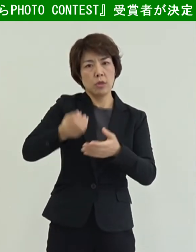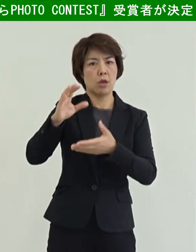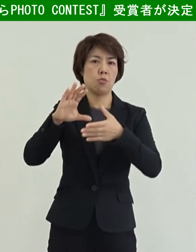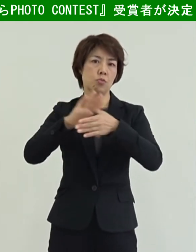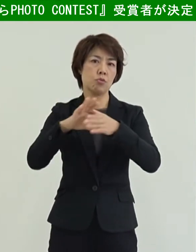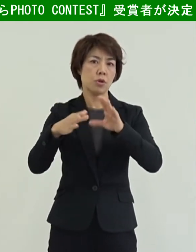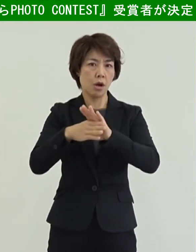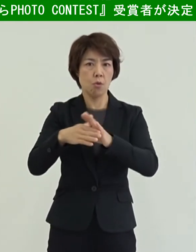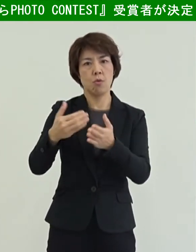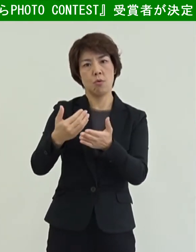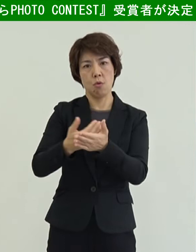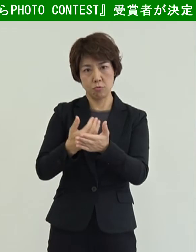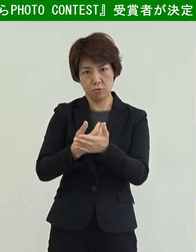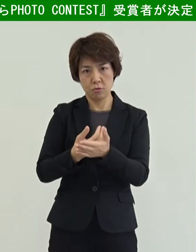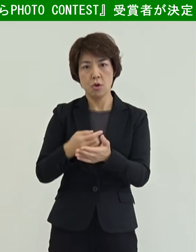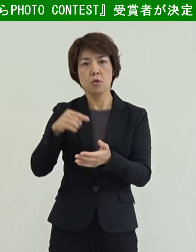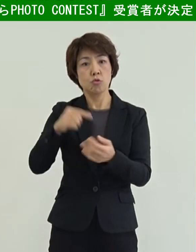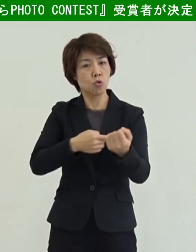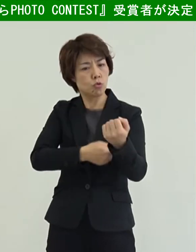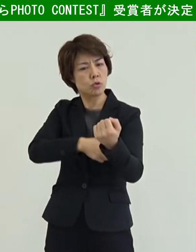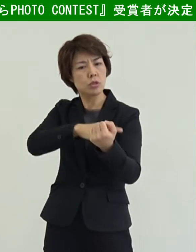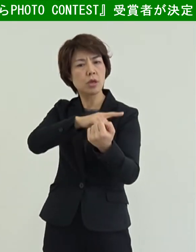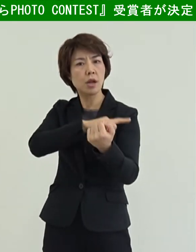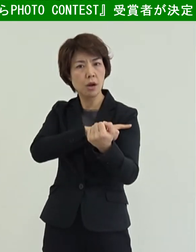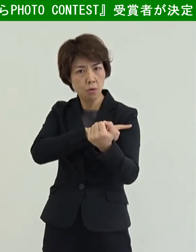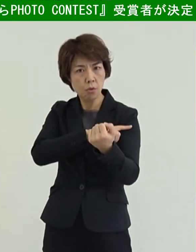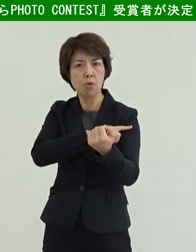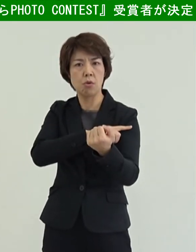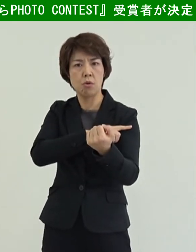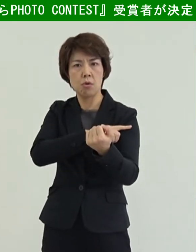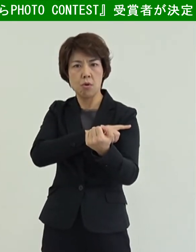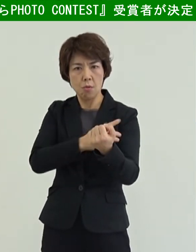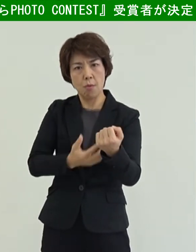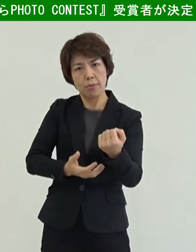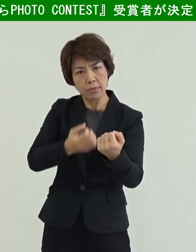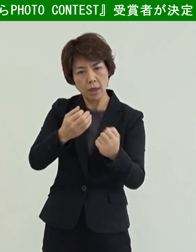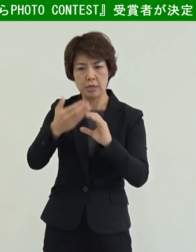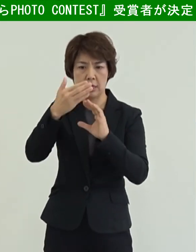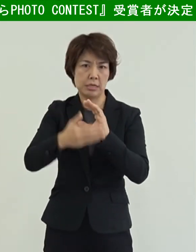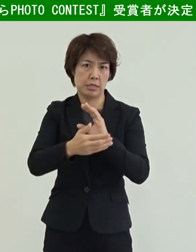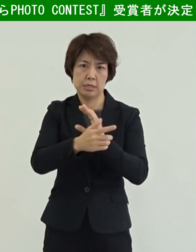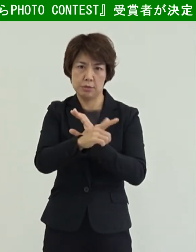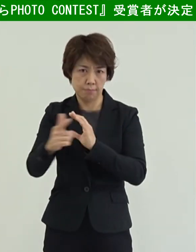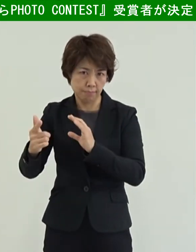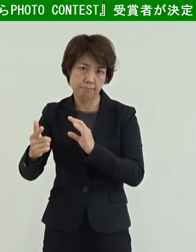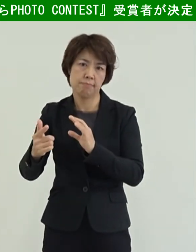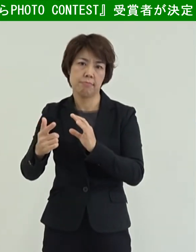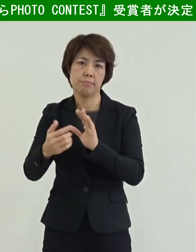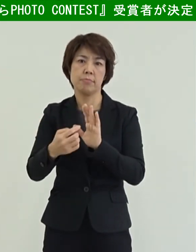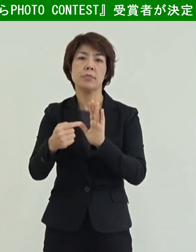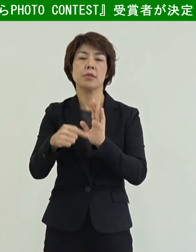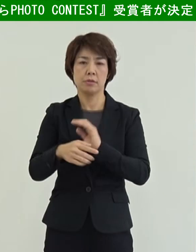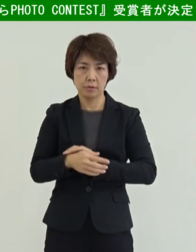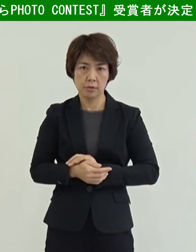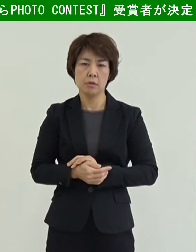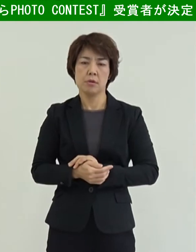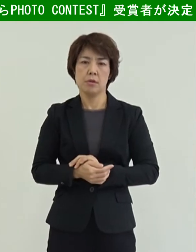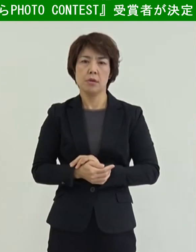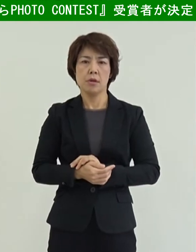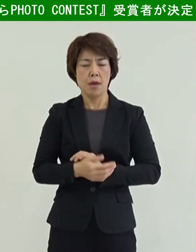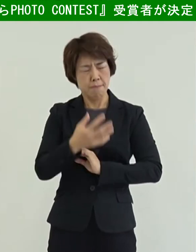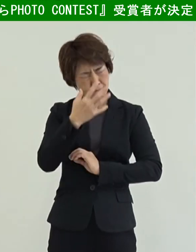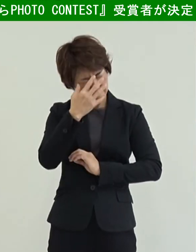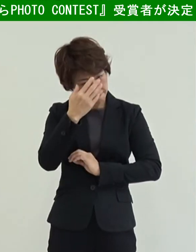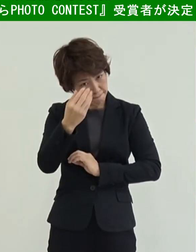いう力を持った写真群になってます非常に魅力的